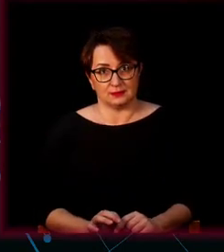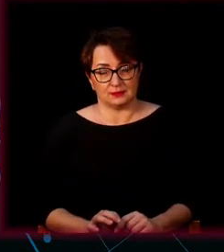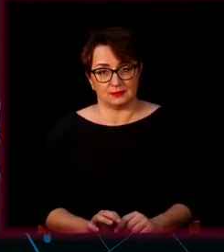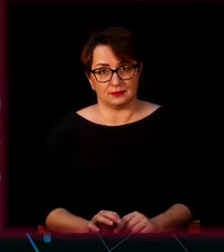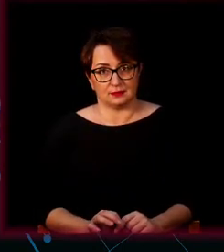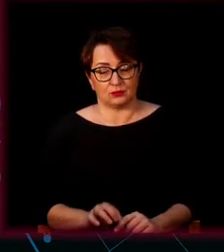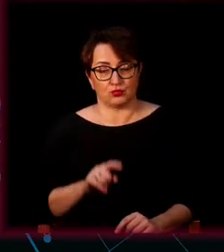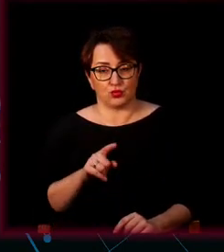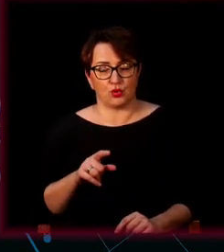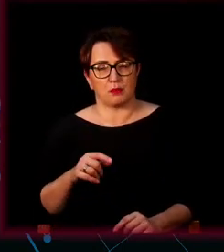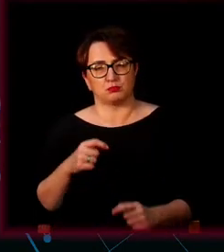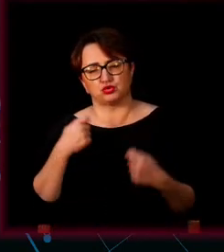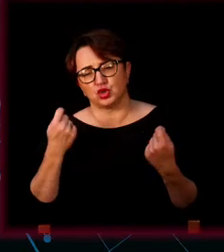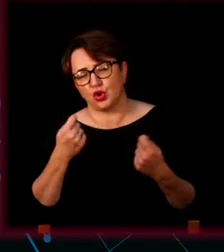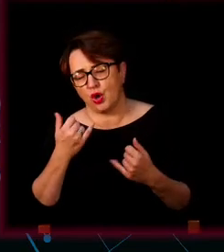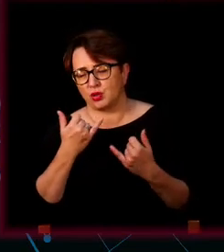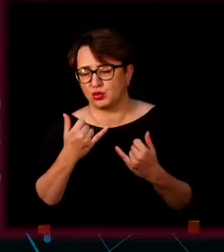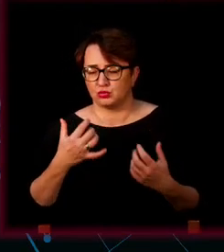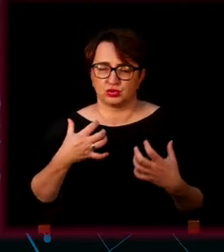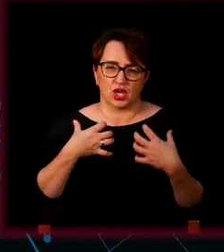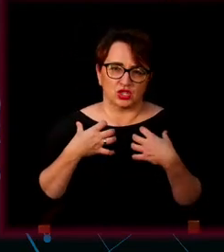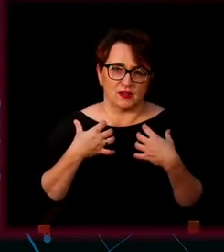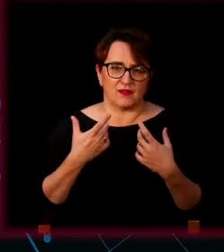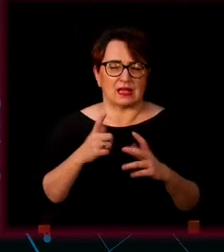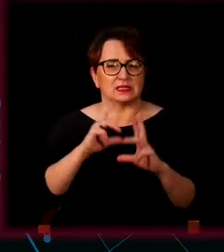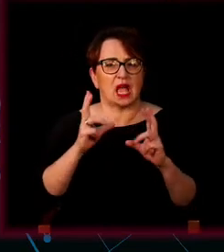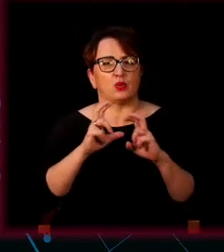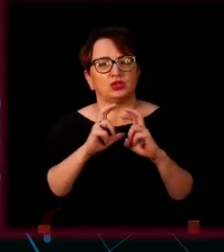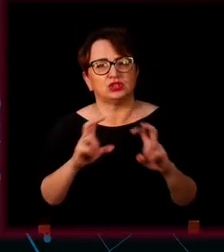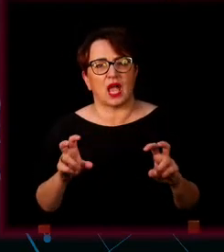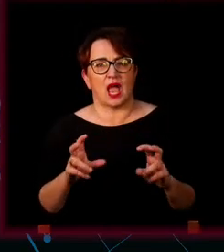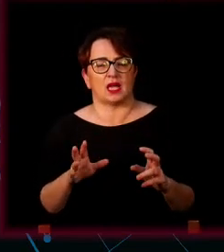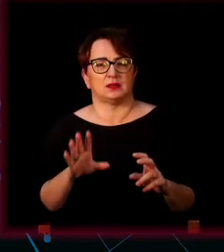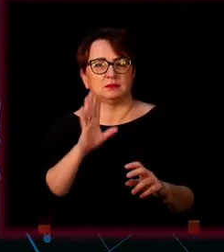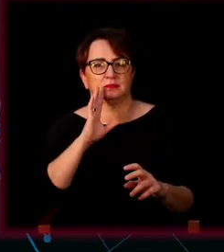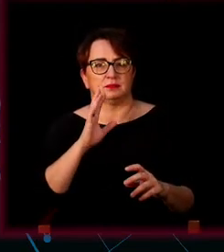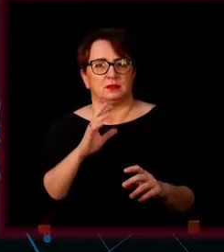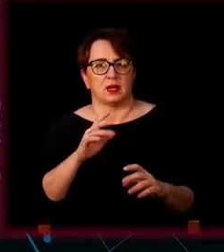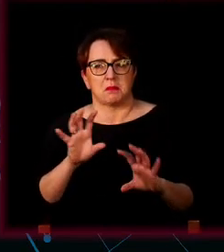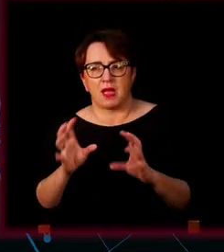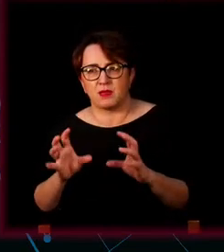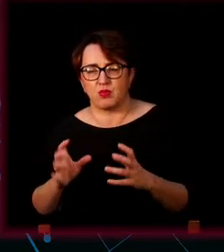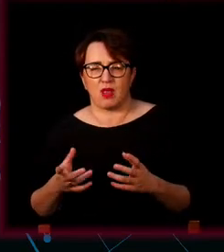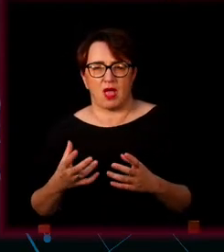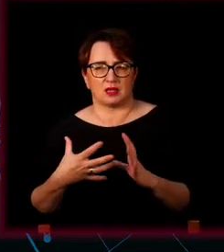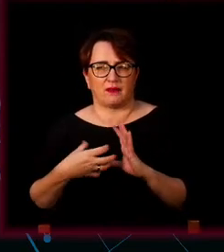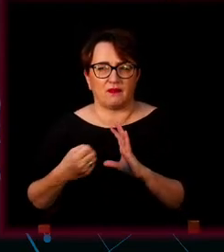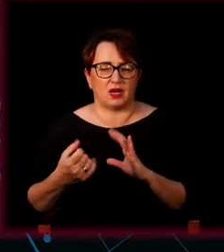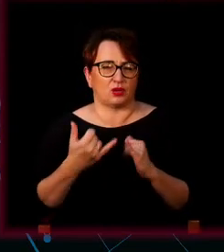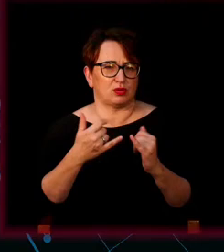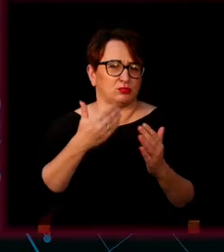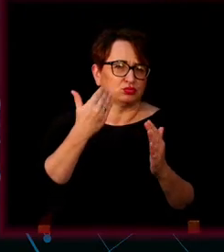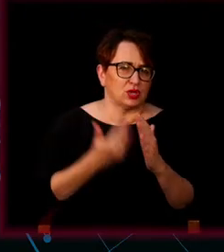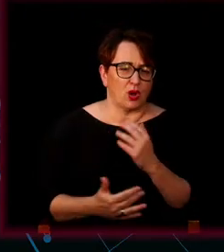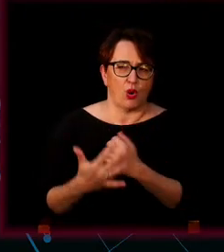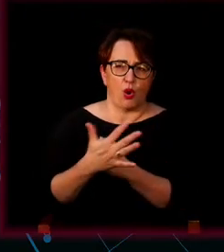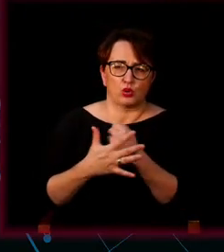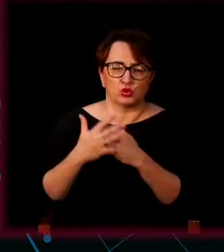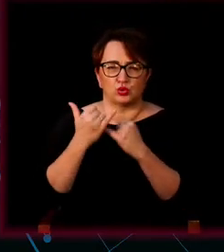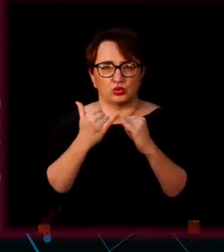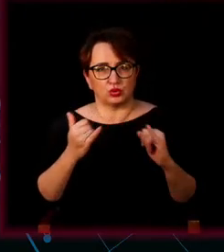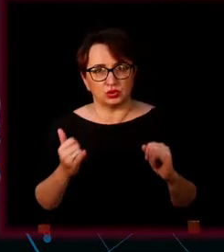tak przeżywania tych wszystkich przygód, czy raczej właśnie ciągle dawania się manipulować i dania się